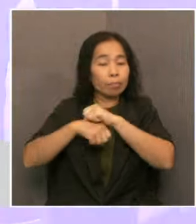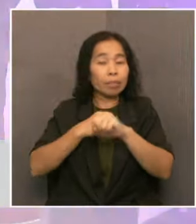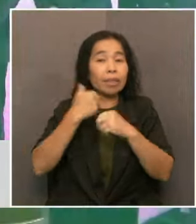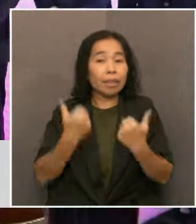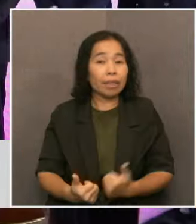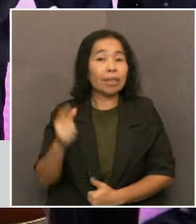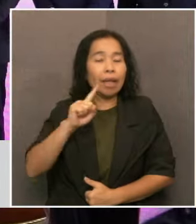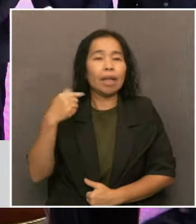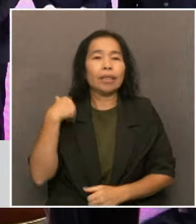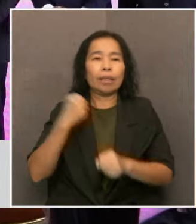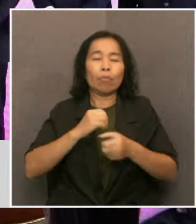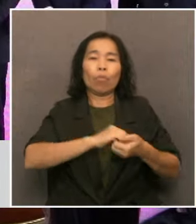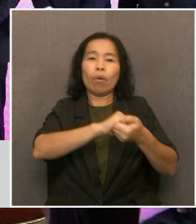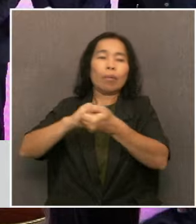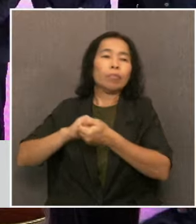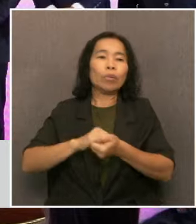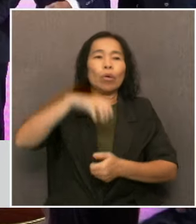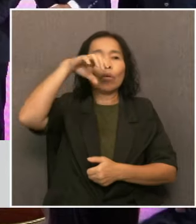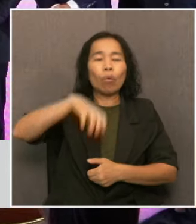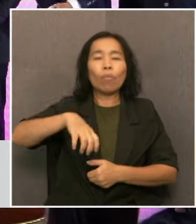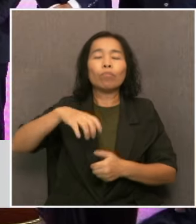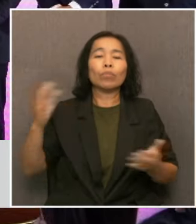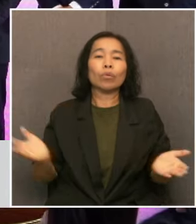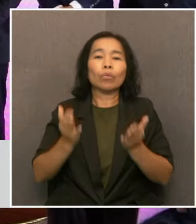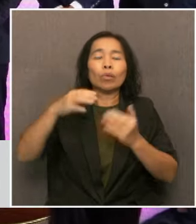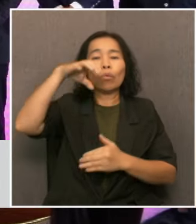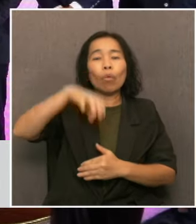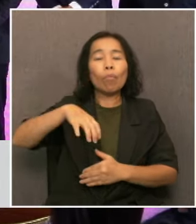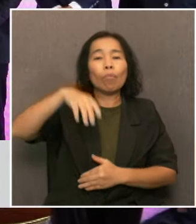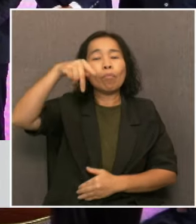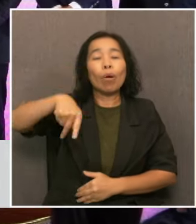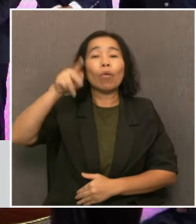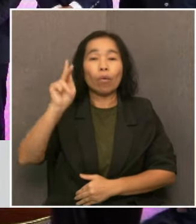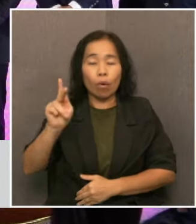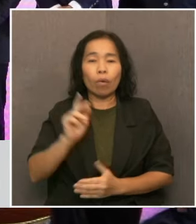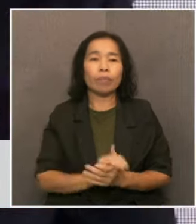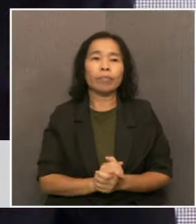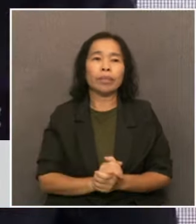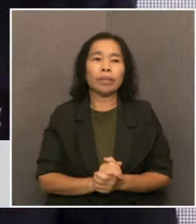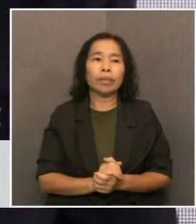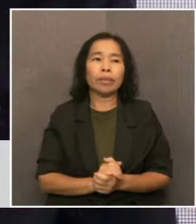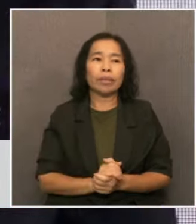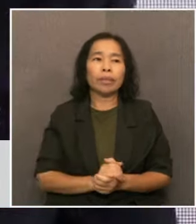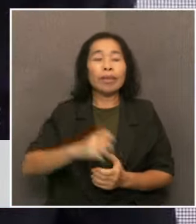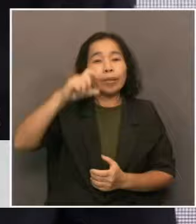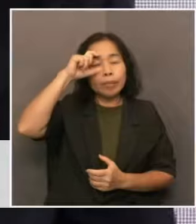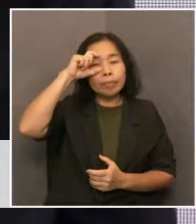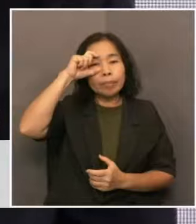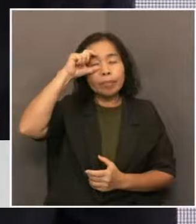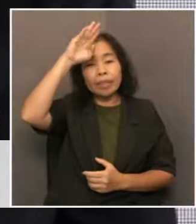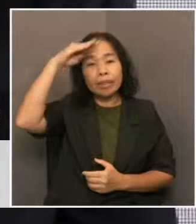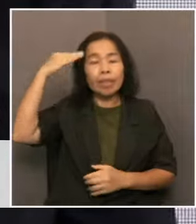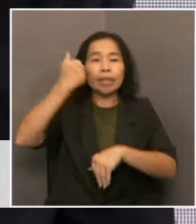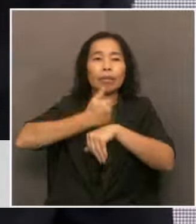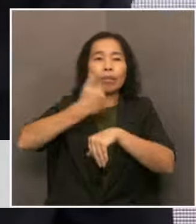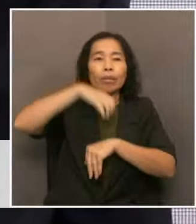การผนิกำลงความร่มมือของกรมส่งเสริมและพัฒนาคุภาชีวิคนพิการโดยนายกตับคงรัสีสว่างอธิบดีกรม